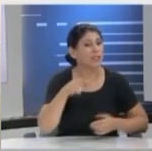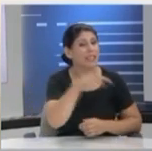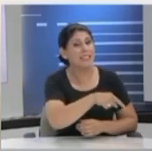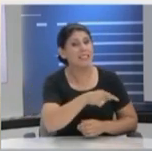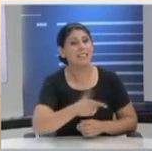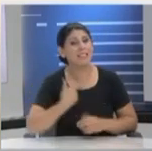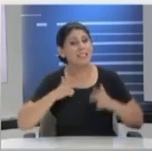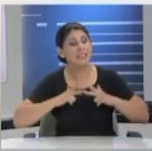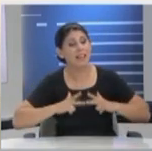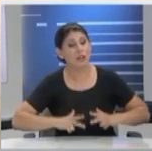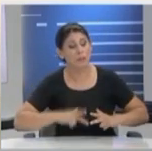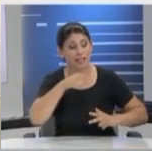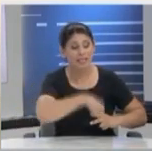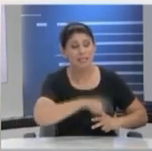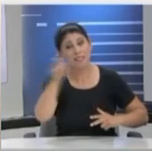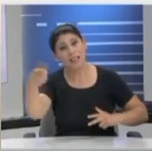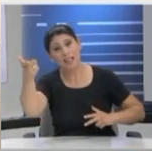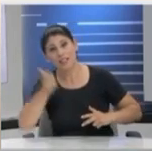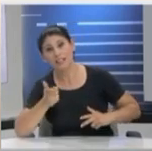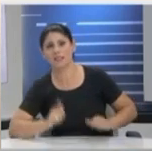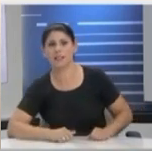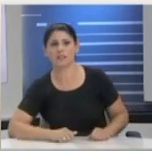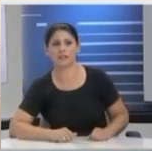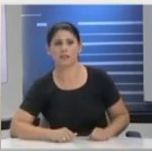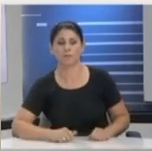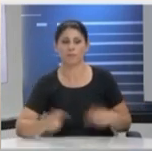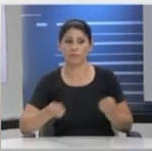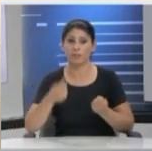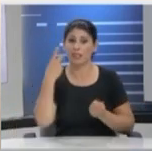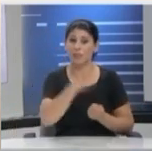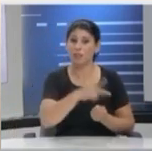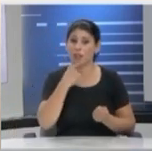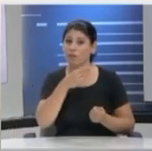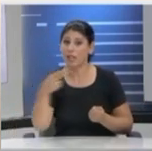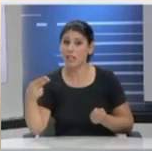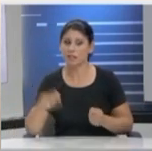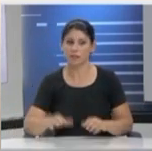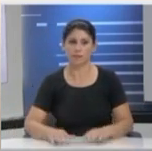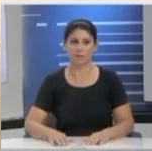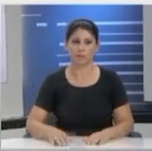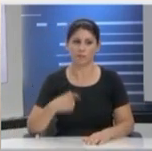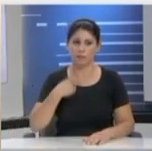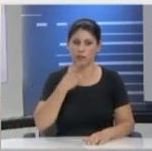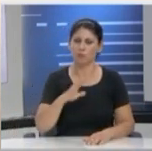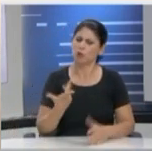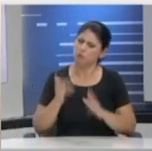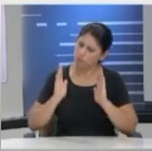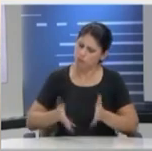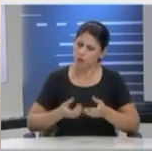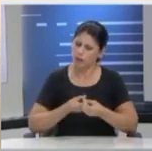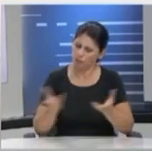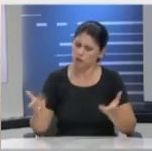εσείς για να είστε ικανοποιημένοι και εσείς και οι δανειστές? Χρησιμοποιώ τη δική σας φρασιολογία και θα σας πω τι μπορείτε να